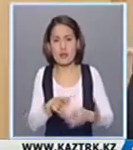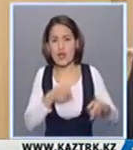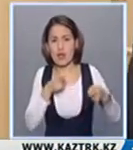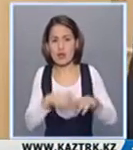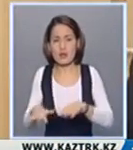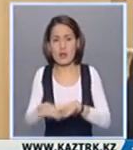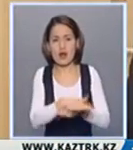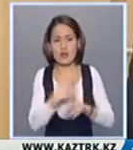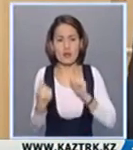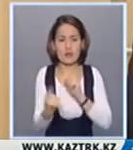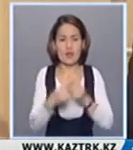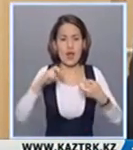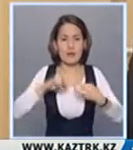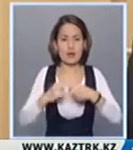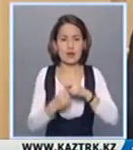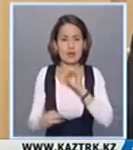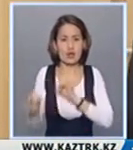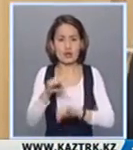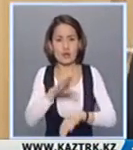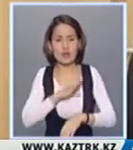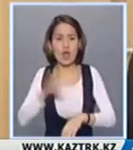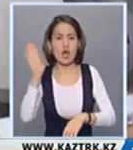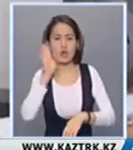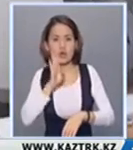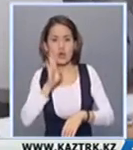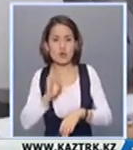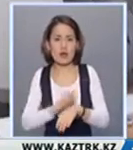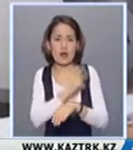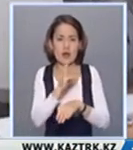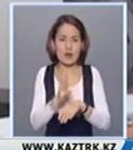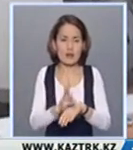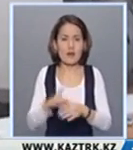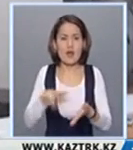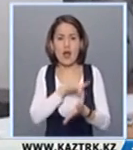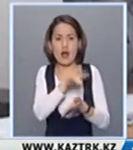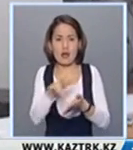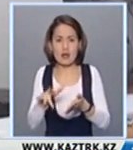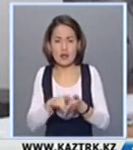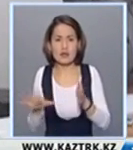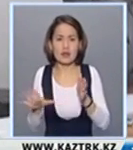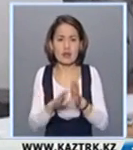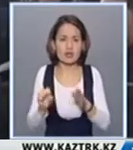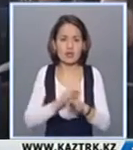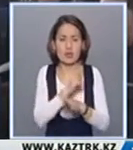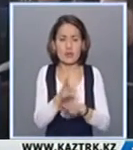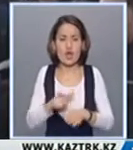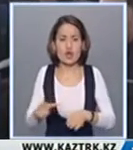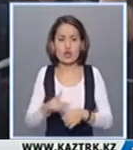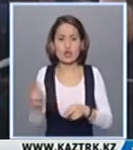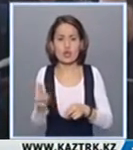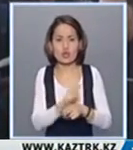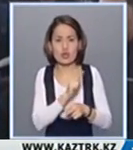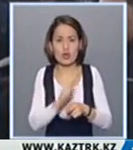халықпен жүздесіп, тұрғындарды толғандыратын мәселелерді тыңдады. Сумен жабдықтап, қаламызды жарықтандырса, жолдарды жөндесе,